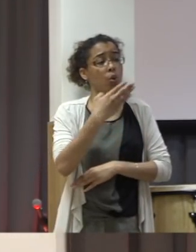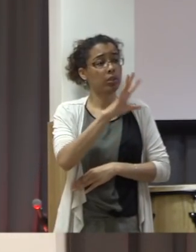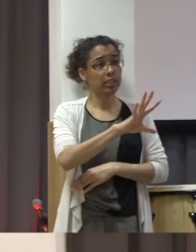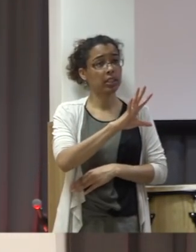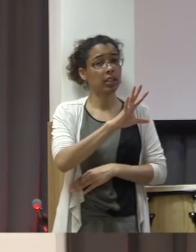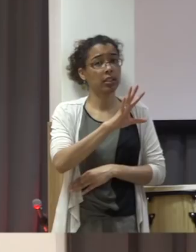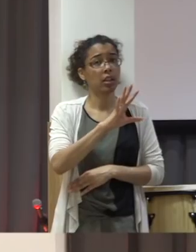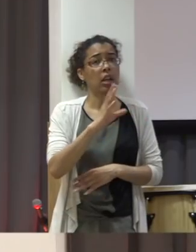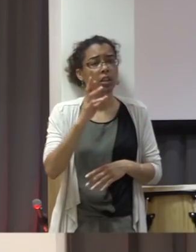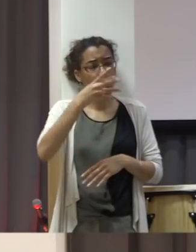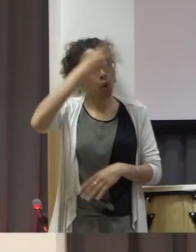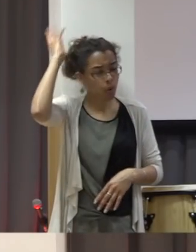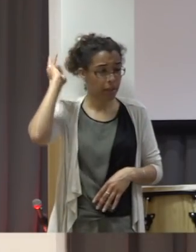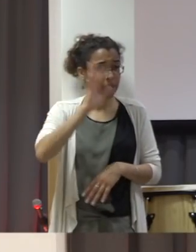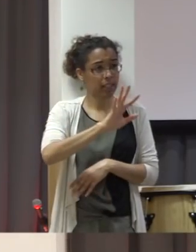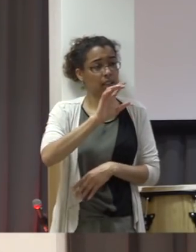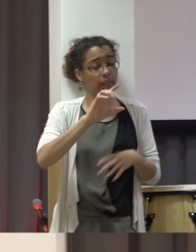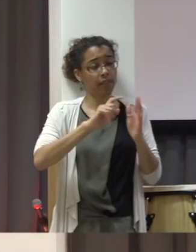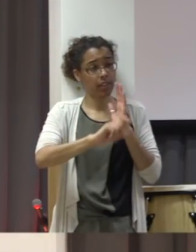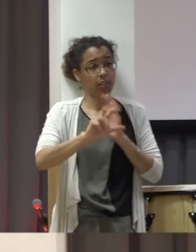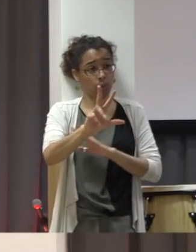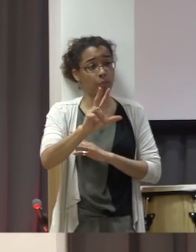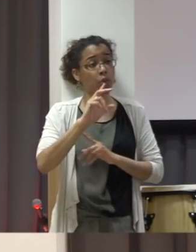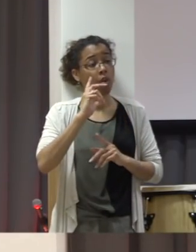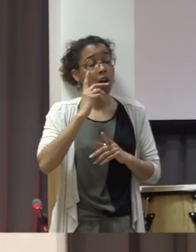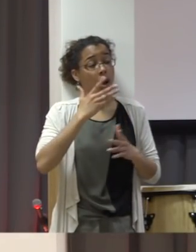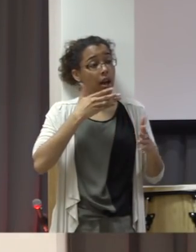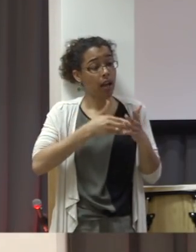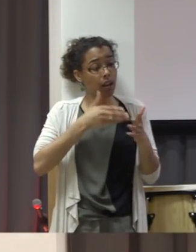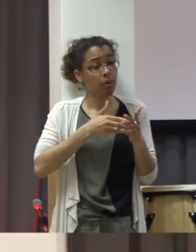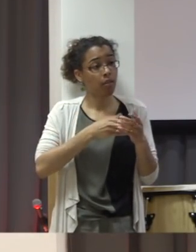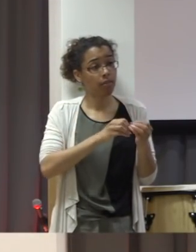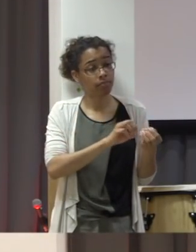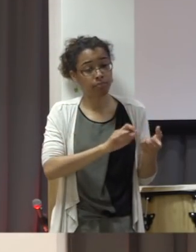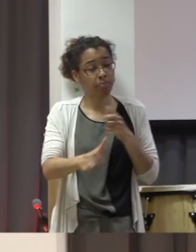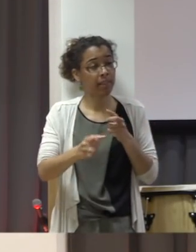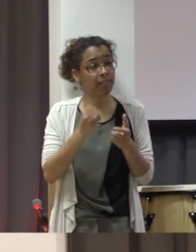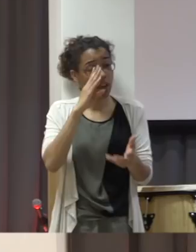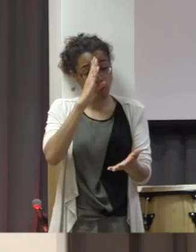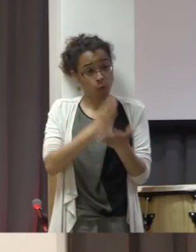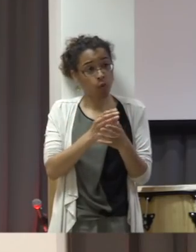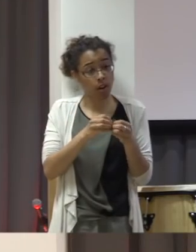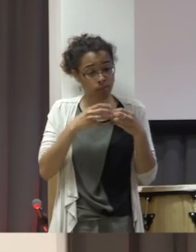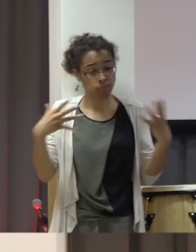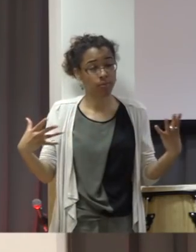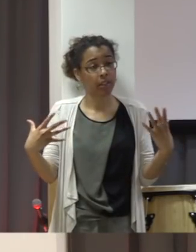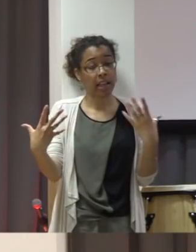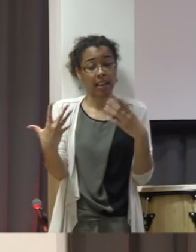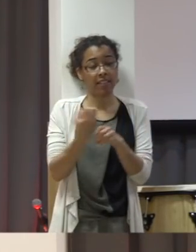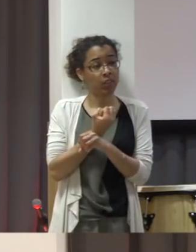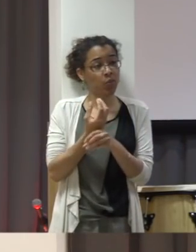Romains 5, 3, car l'épreuve développe la foi persévérante. La victoire est une